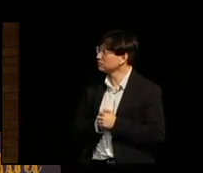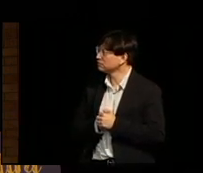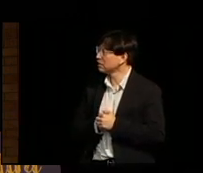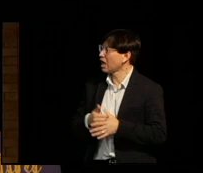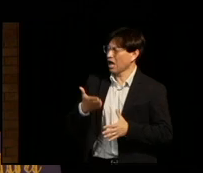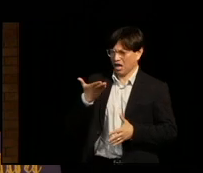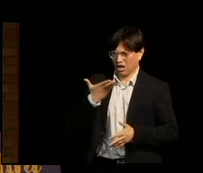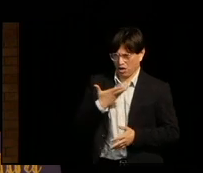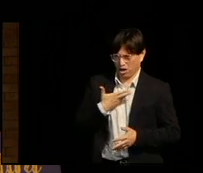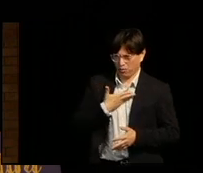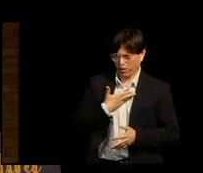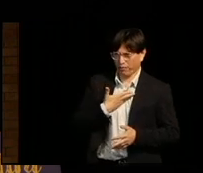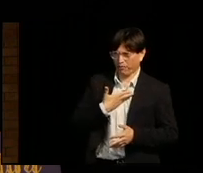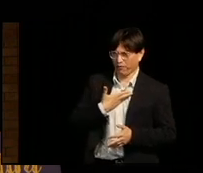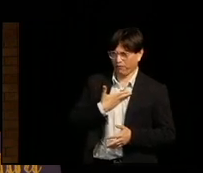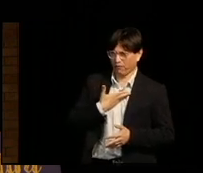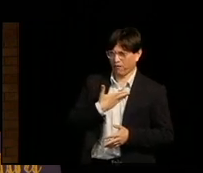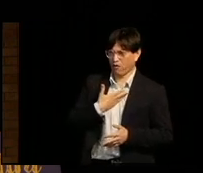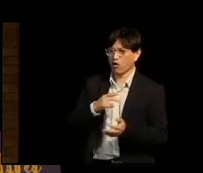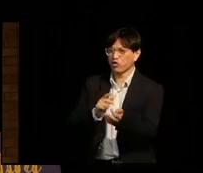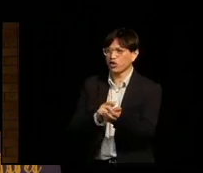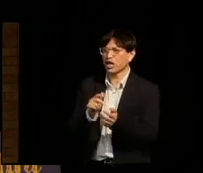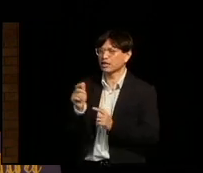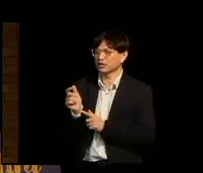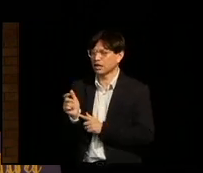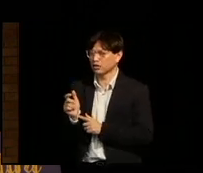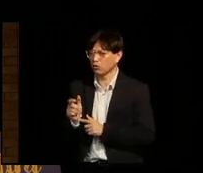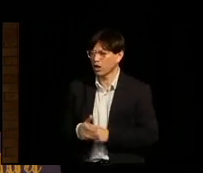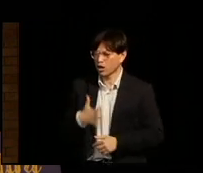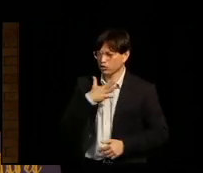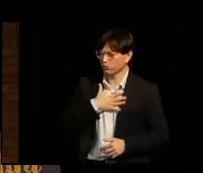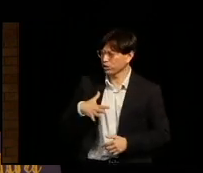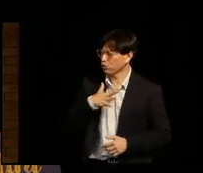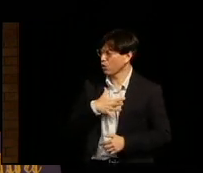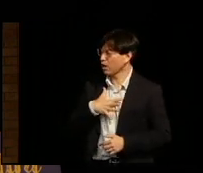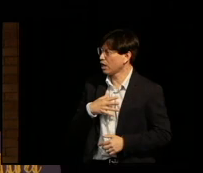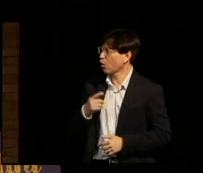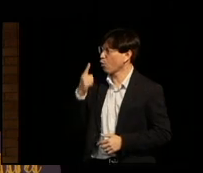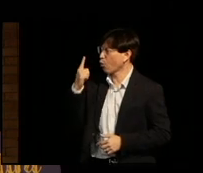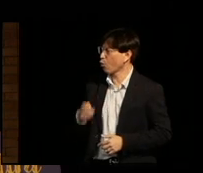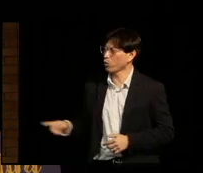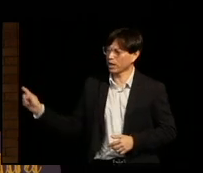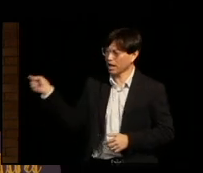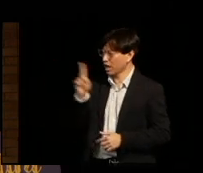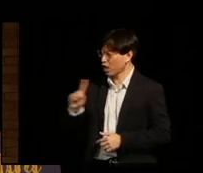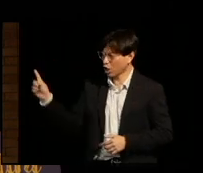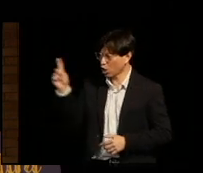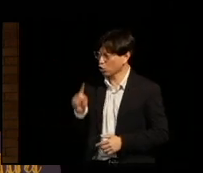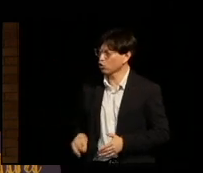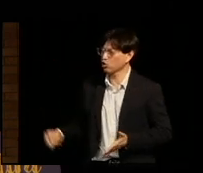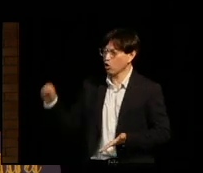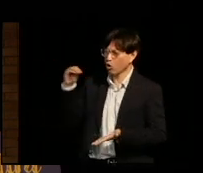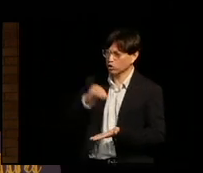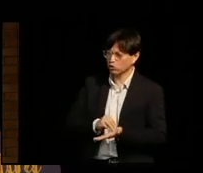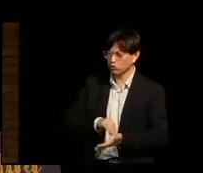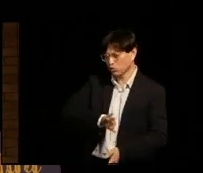avevano nel DNA spirituale se si può dire così una non esclusione di alcune persone